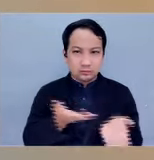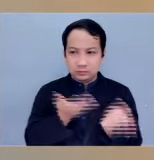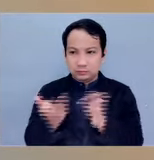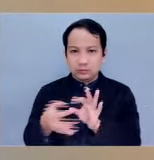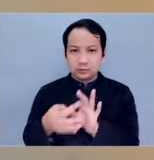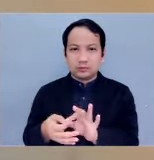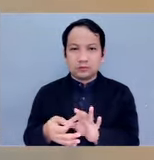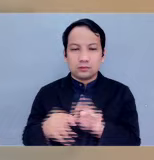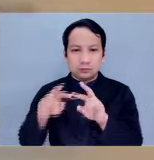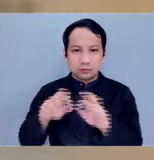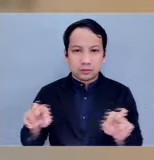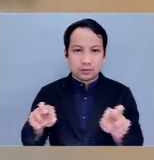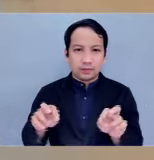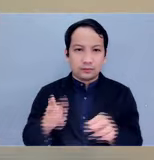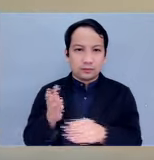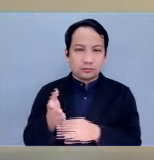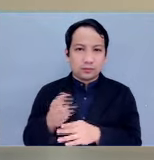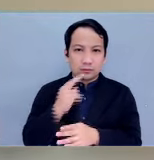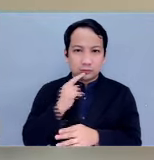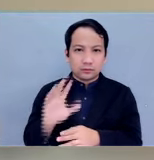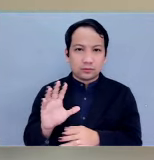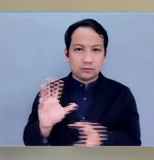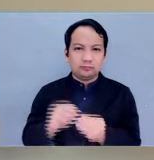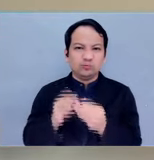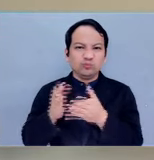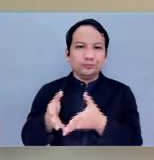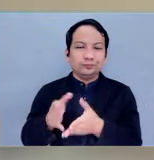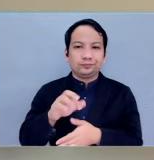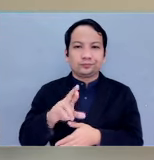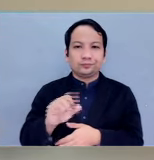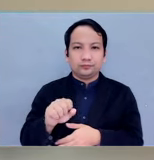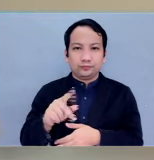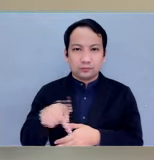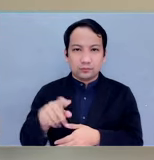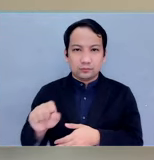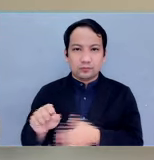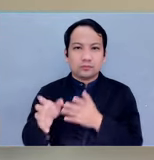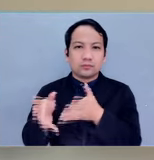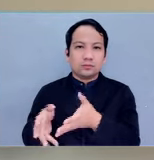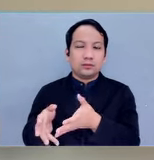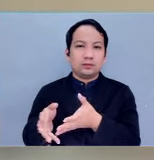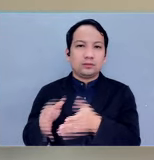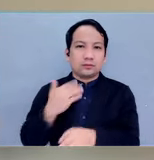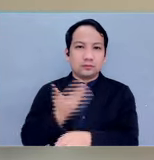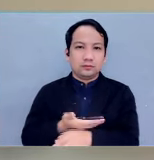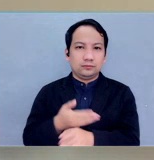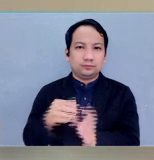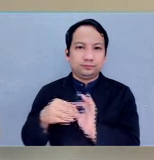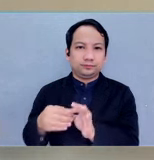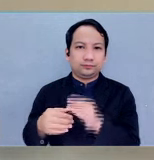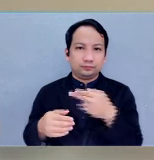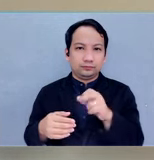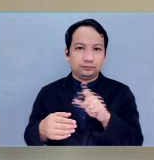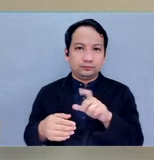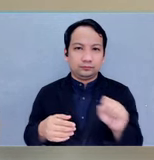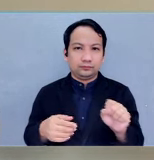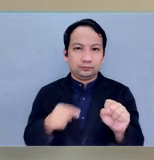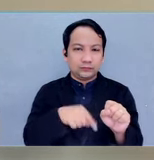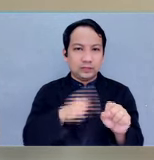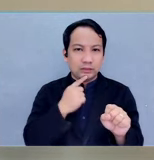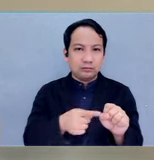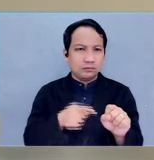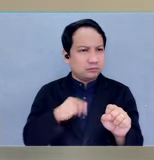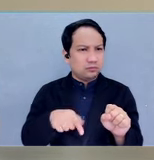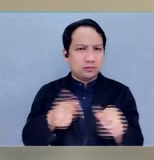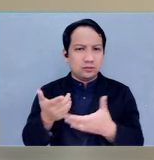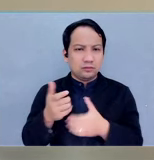incident report na nakuha ng News 5, abandonment of corpse o pag-iwan sa bangkay ang asunto laban kay Hazel. Posibleng hindi man siyang gumawa ng krimen